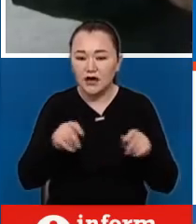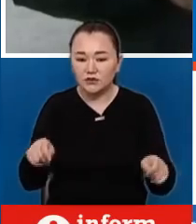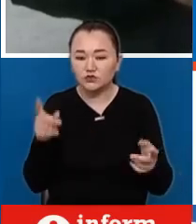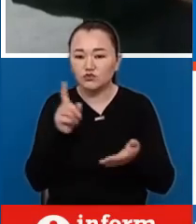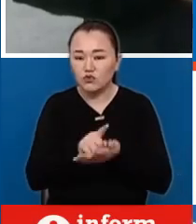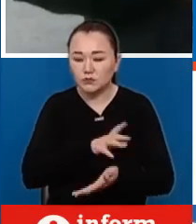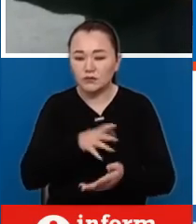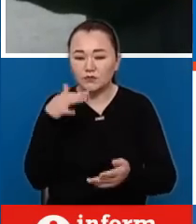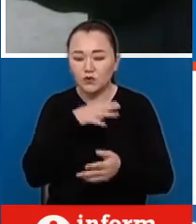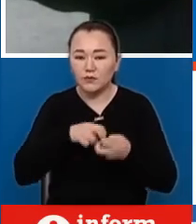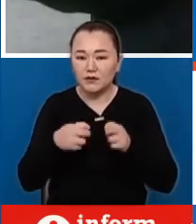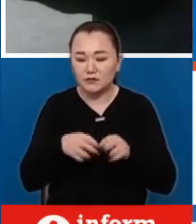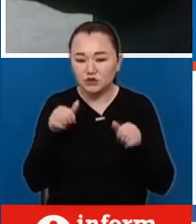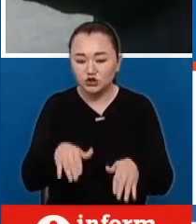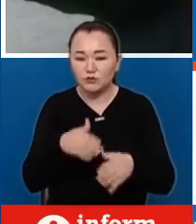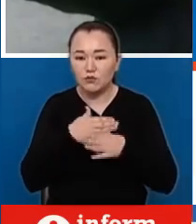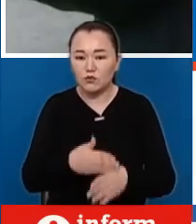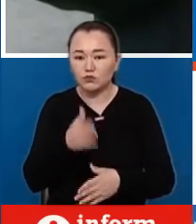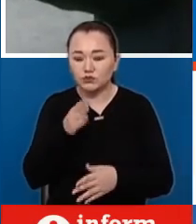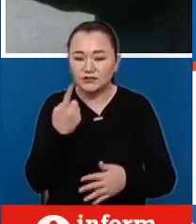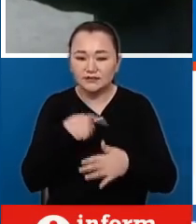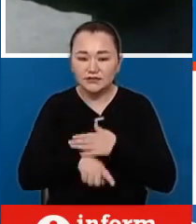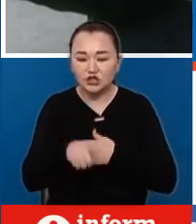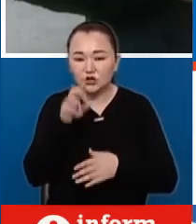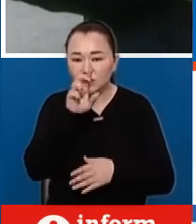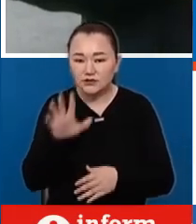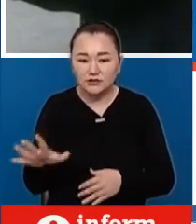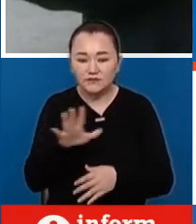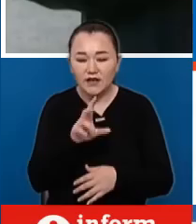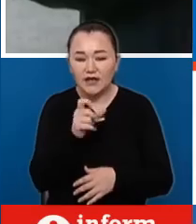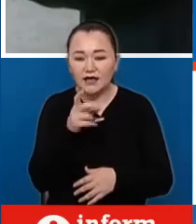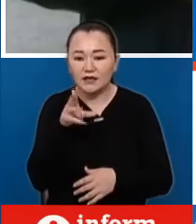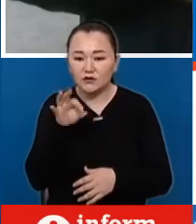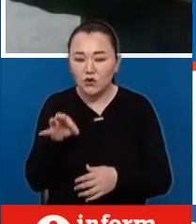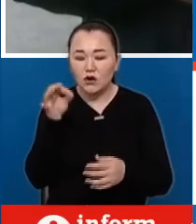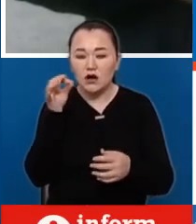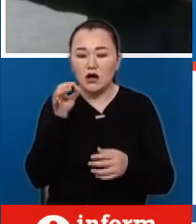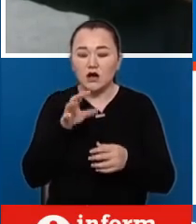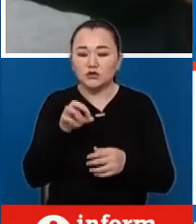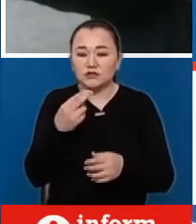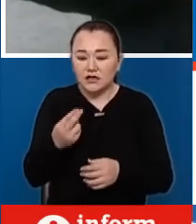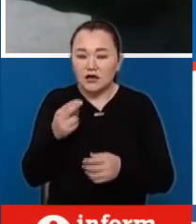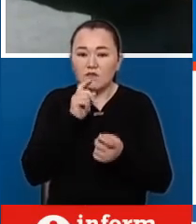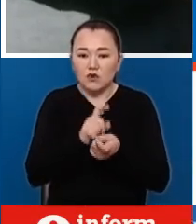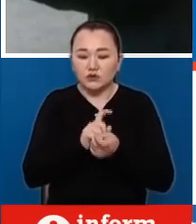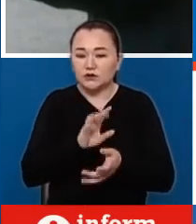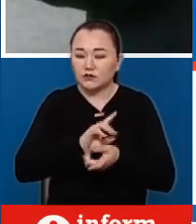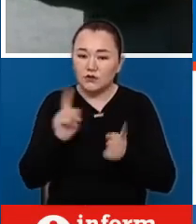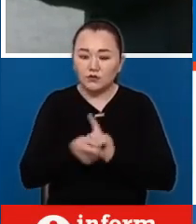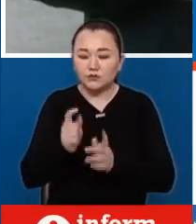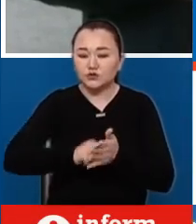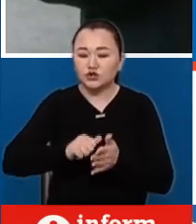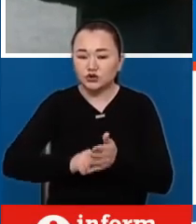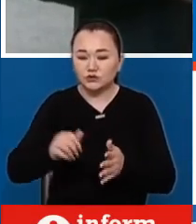өңірдегі көп түйткілдің түйінін шешуге сеп болмақ. Яғни мемлекет этноәлеуметтік шиеленістің салдарымен күреспейді, керісінше себебін